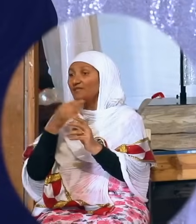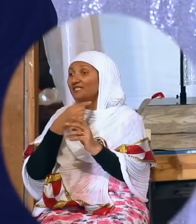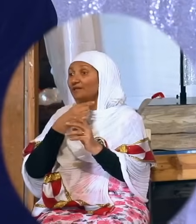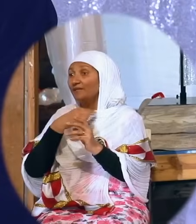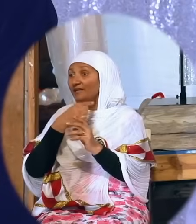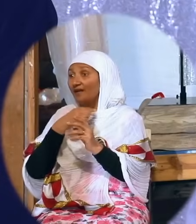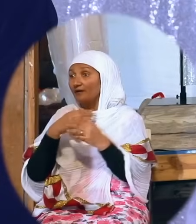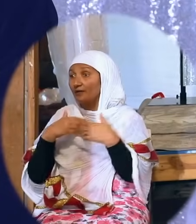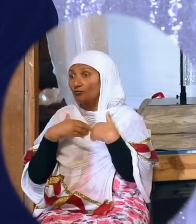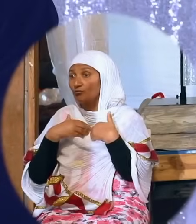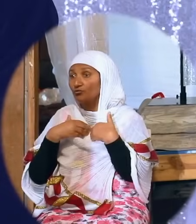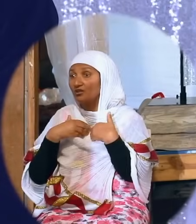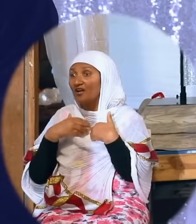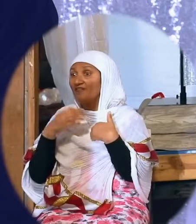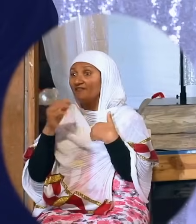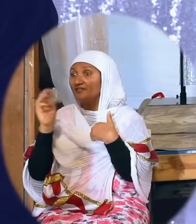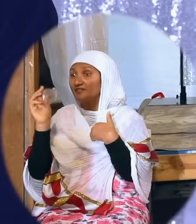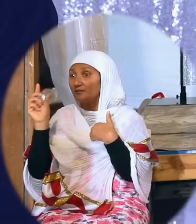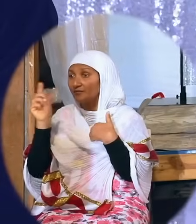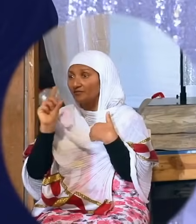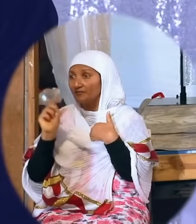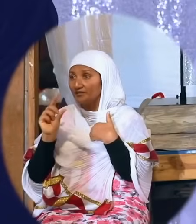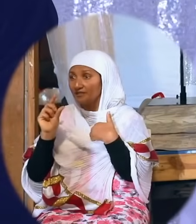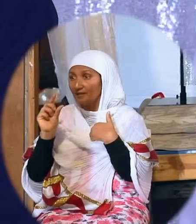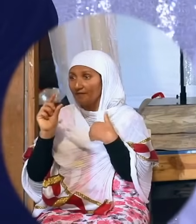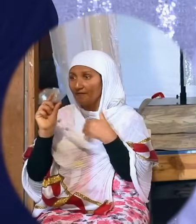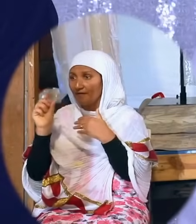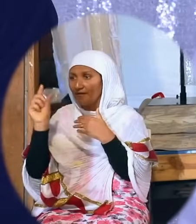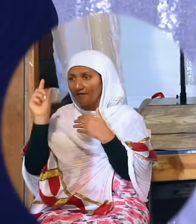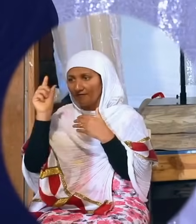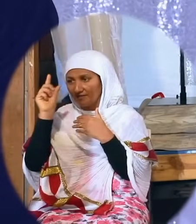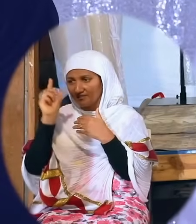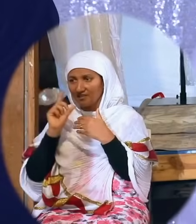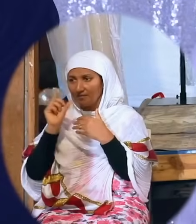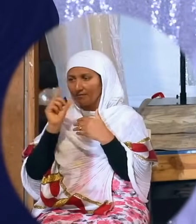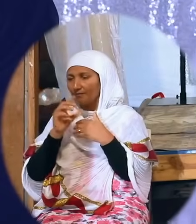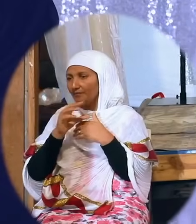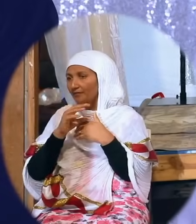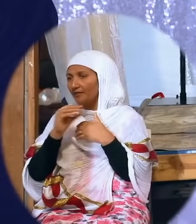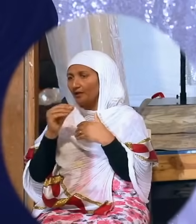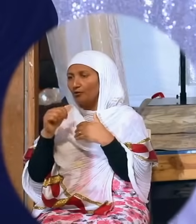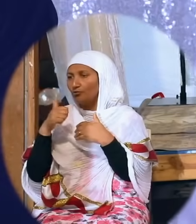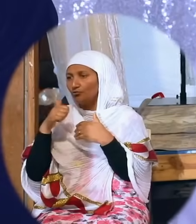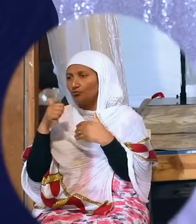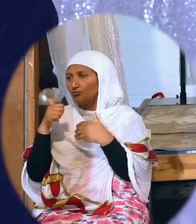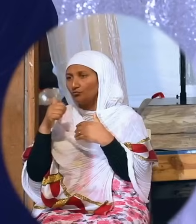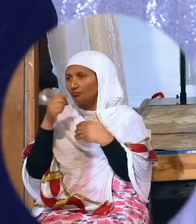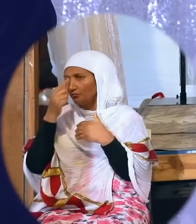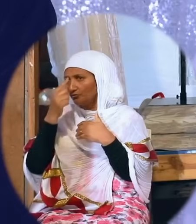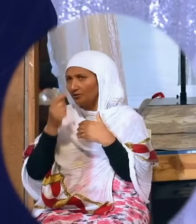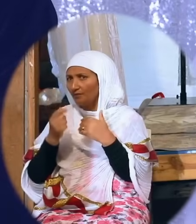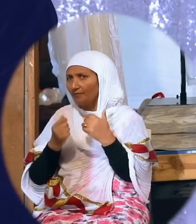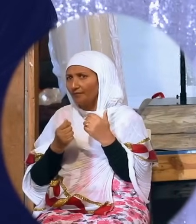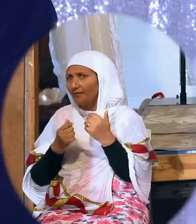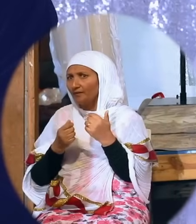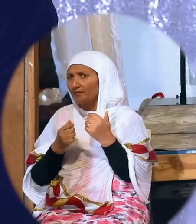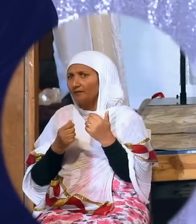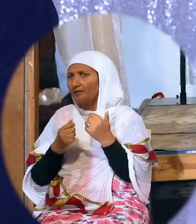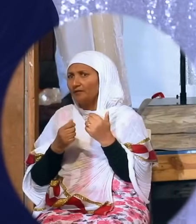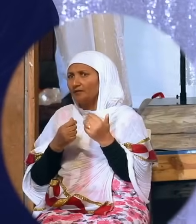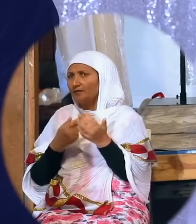ፍልስጤሞች እና ሌሎችም ደቂቀ እስማኤል የእስማኤል ልጆች እንደሆኑ ስለሚያምኑ በዚህ እንደምታውቁት እዚያን